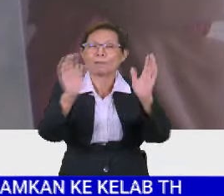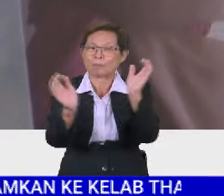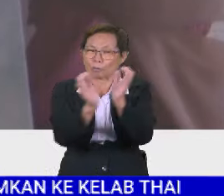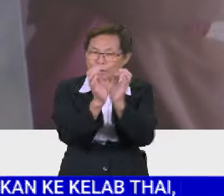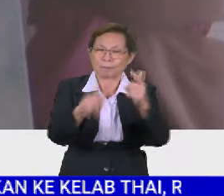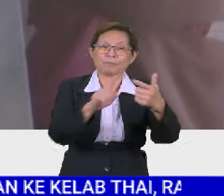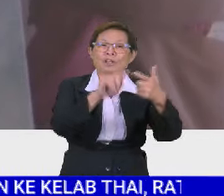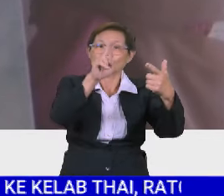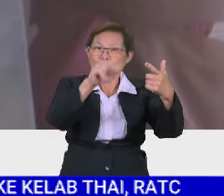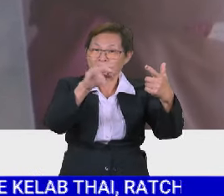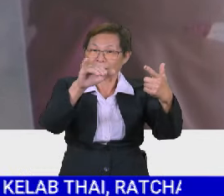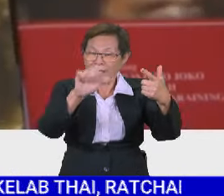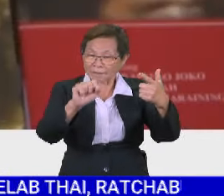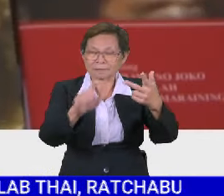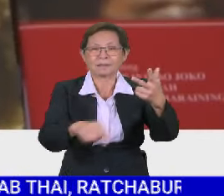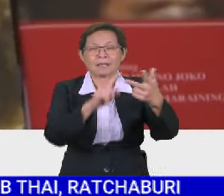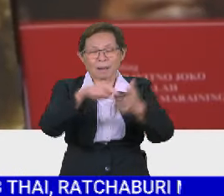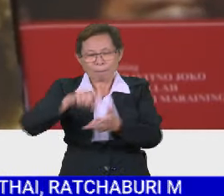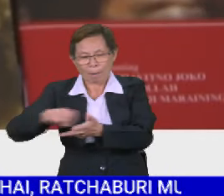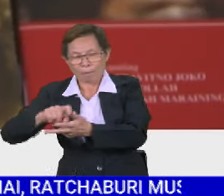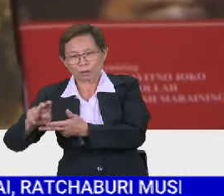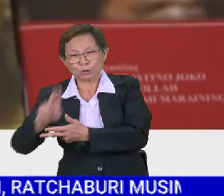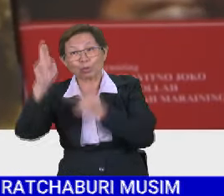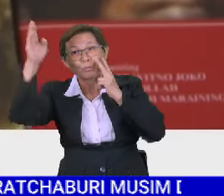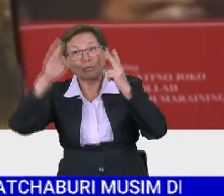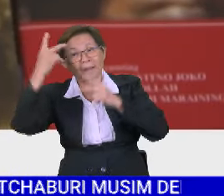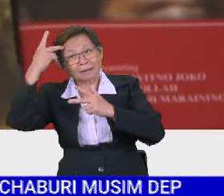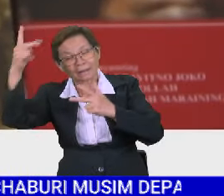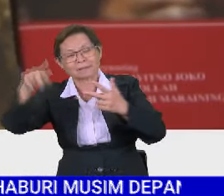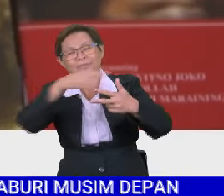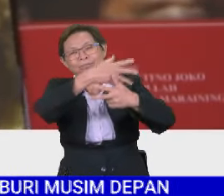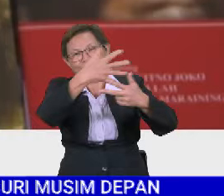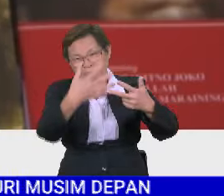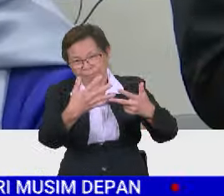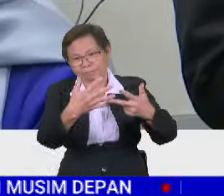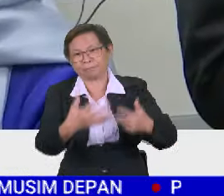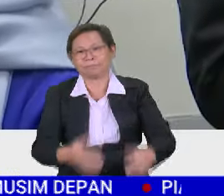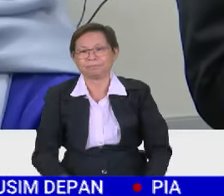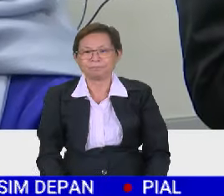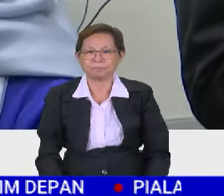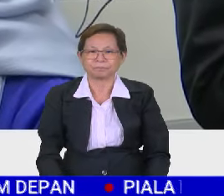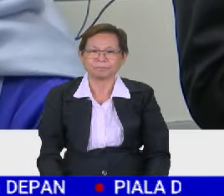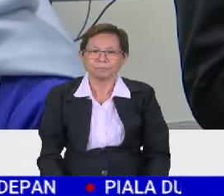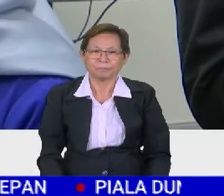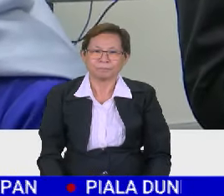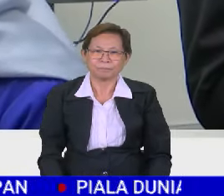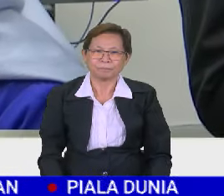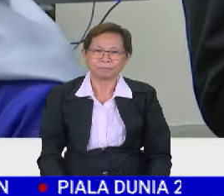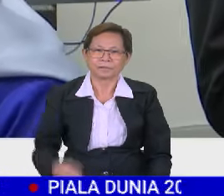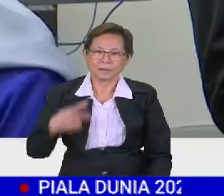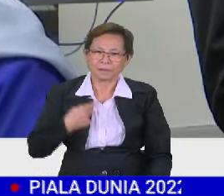Darussalam UMS invest dan penerbit University Malaysia Kelantan kita